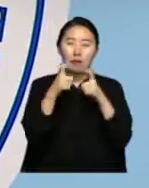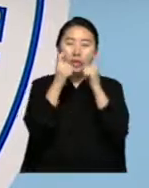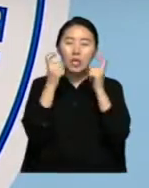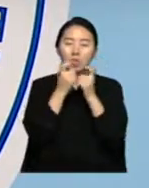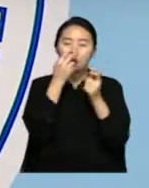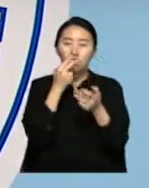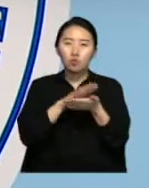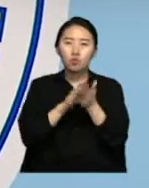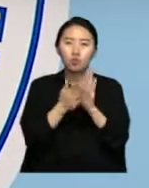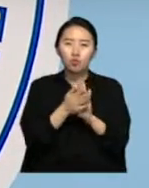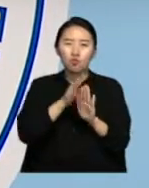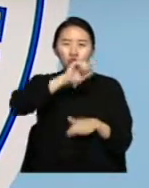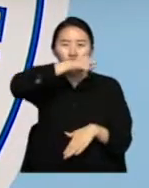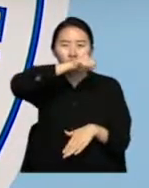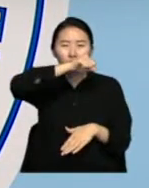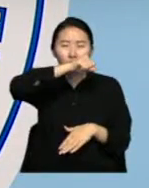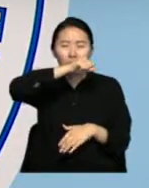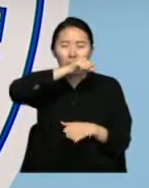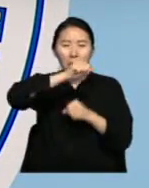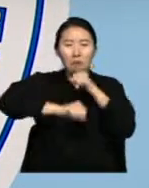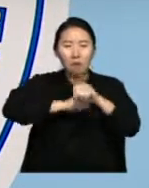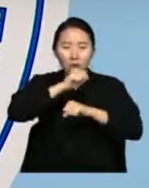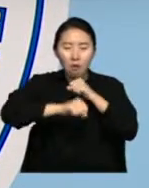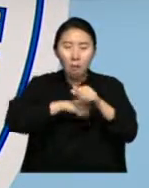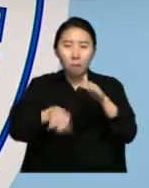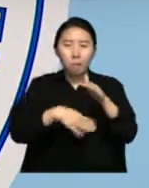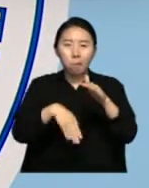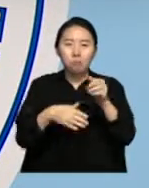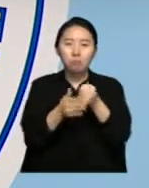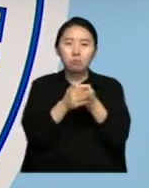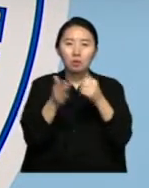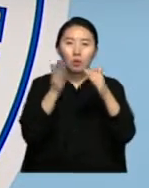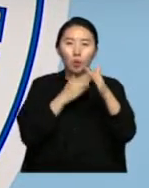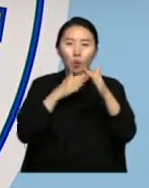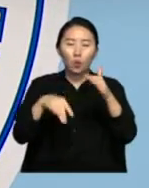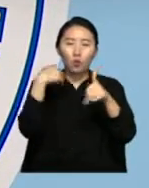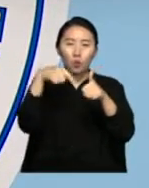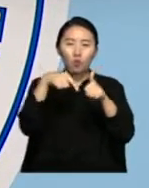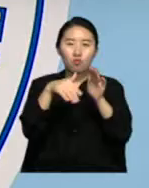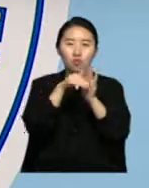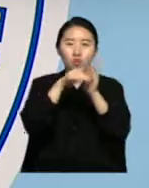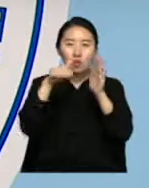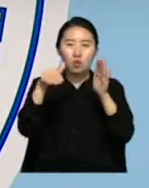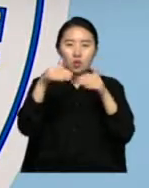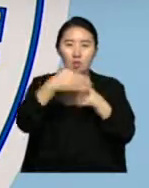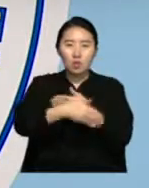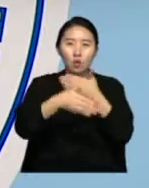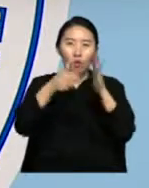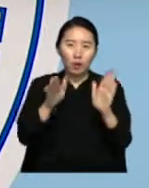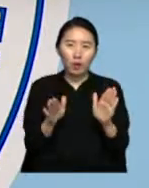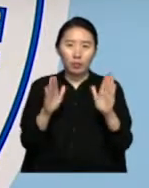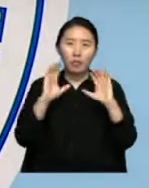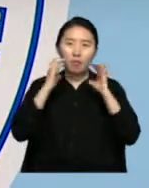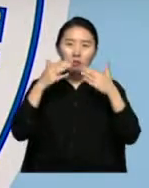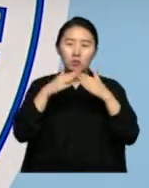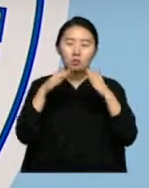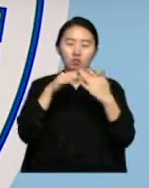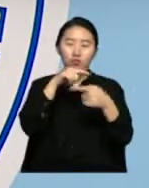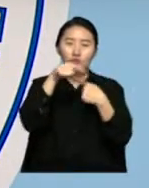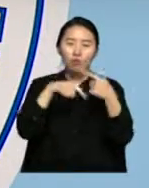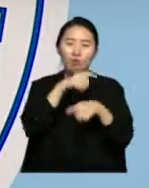사립유치원들이 부적절한 회계 운영으로 도마 위에 오르는 등 공교육기관으로서 유치원의 운영이 불투명하게 이루어지는